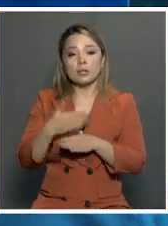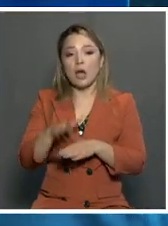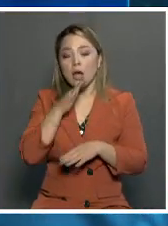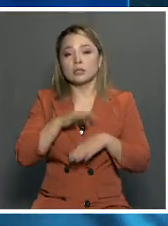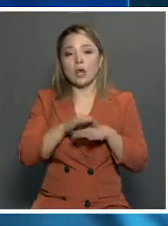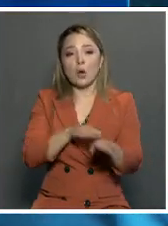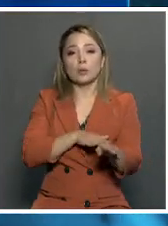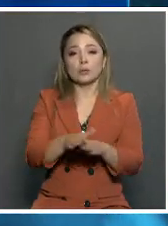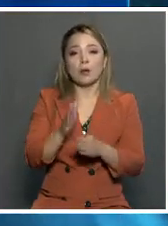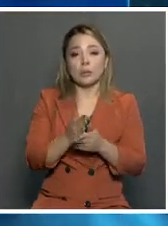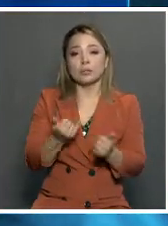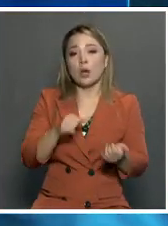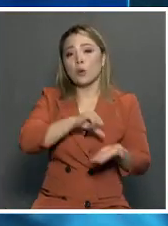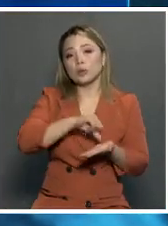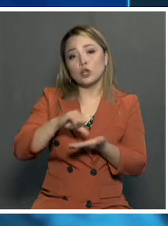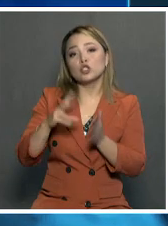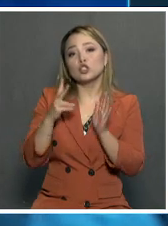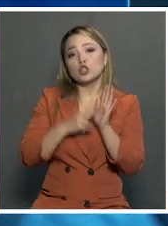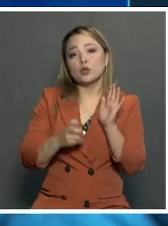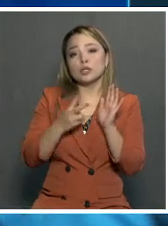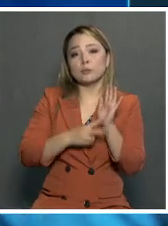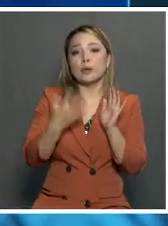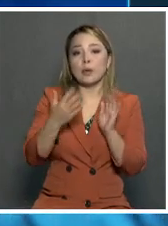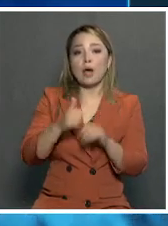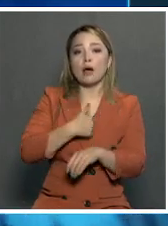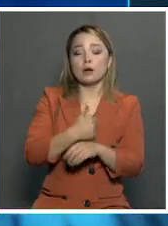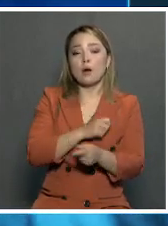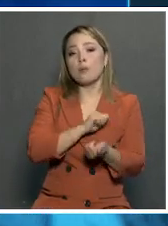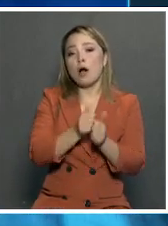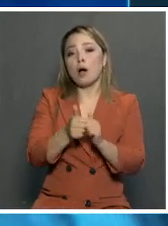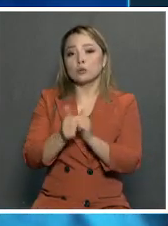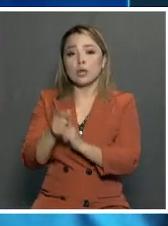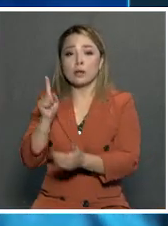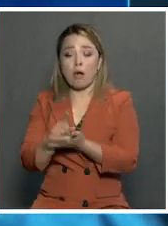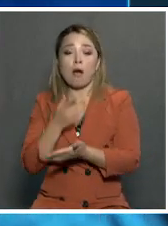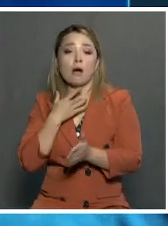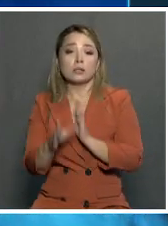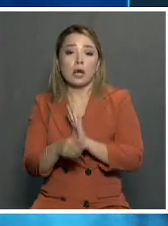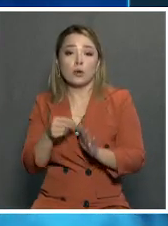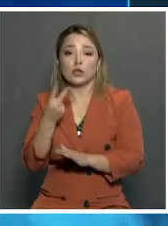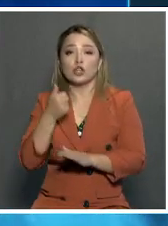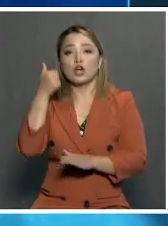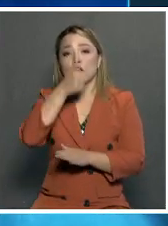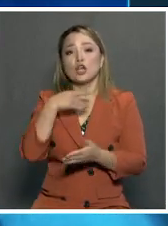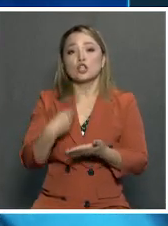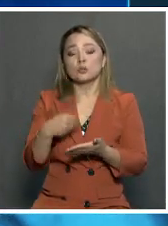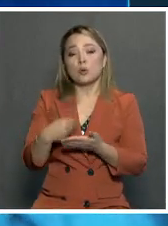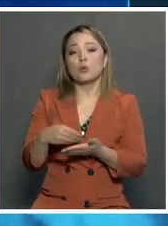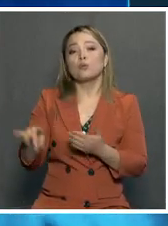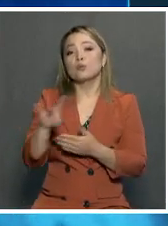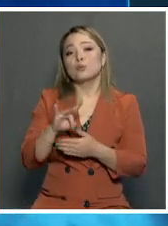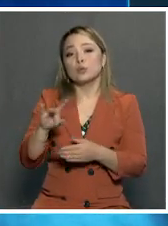Ел өкілеттігі тоқтайтын 775 әкім ауса. Сайлау алдағы 2 жыл республикалық